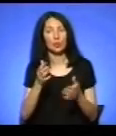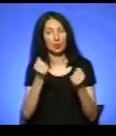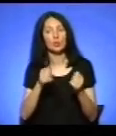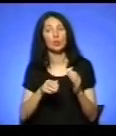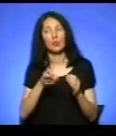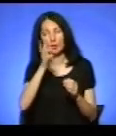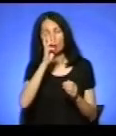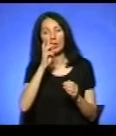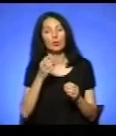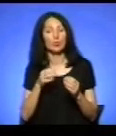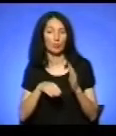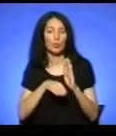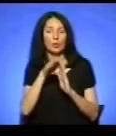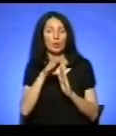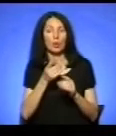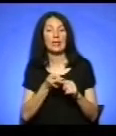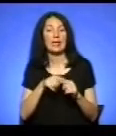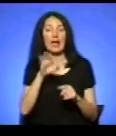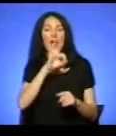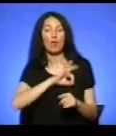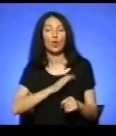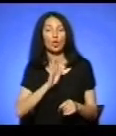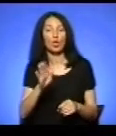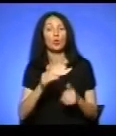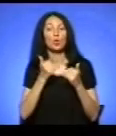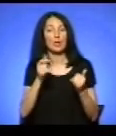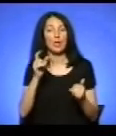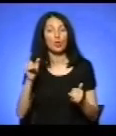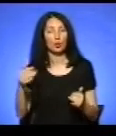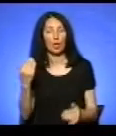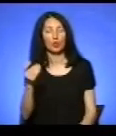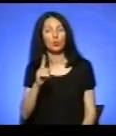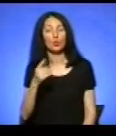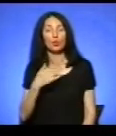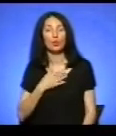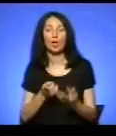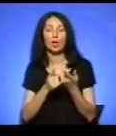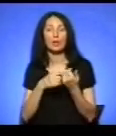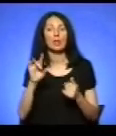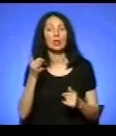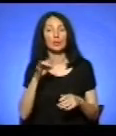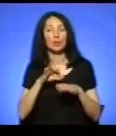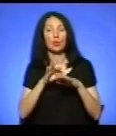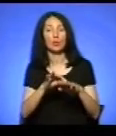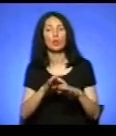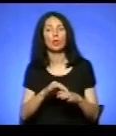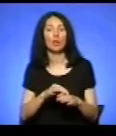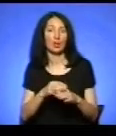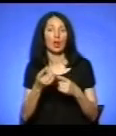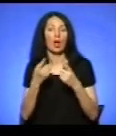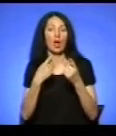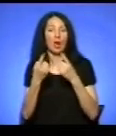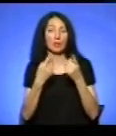все-таки ще нагадаємо, яка вигода буде для пацієнтів. Тому що ми кілька разів проводили ефіри, в